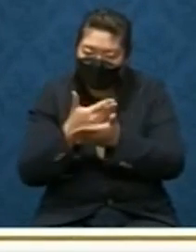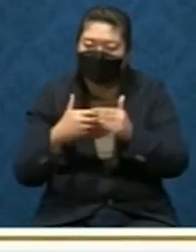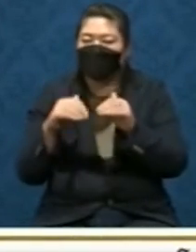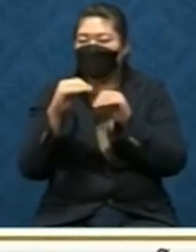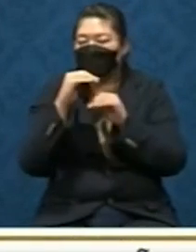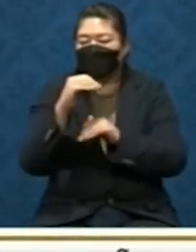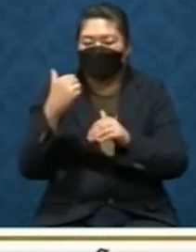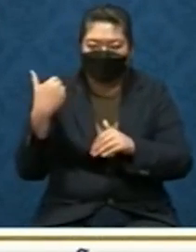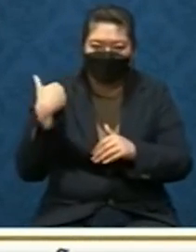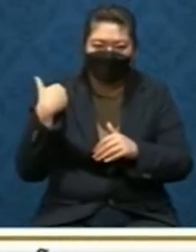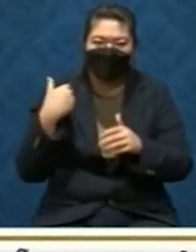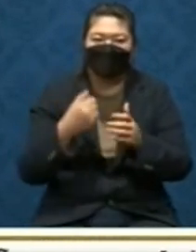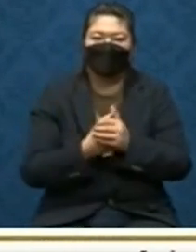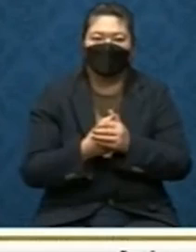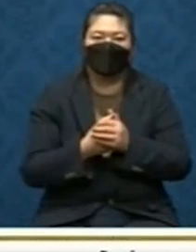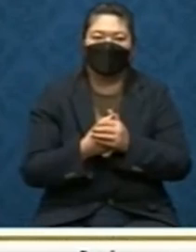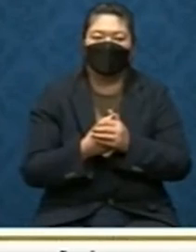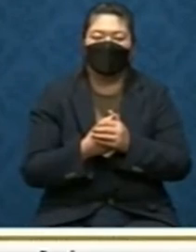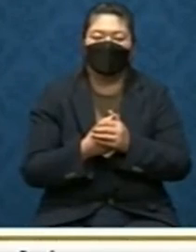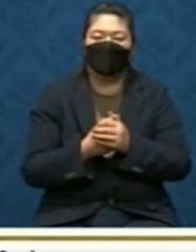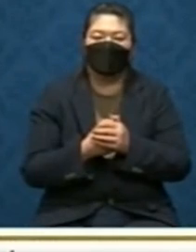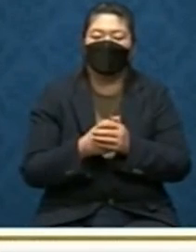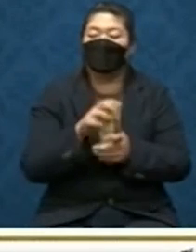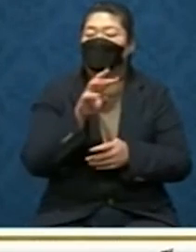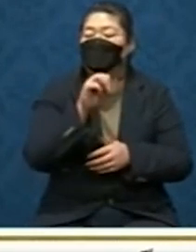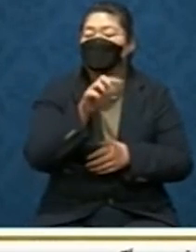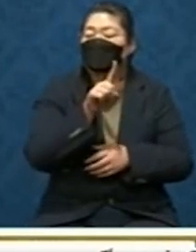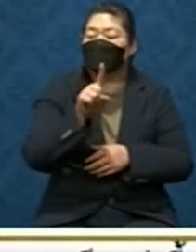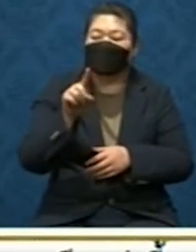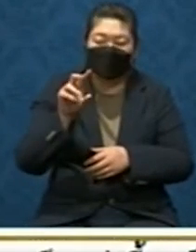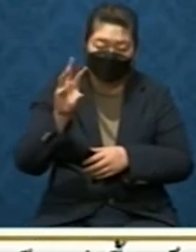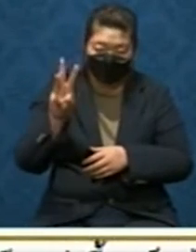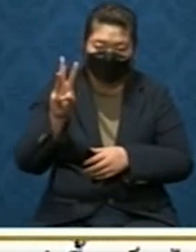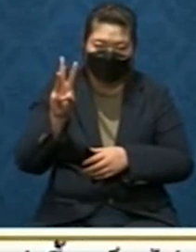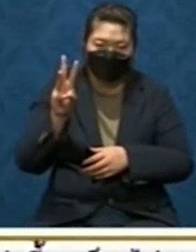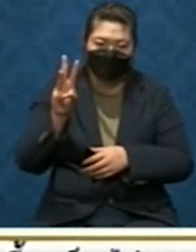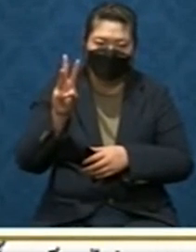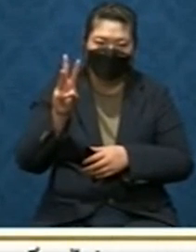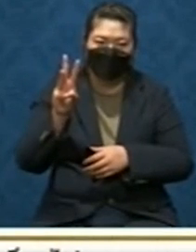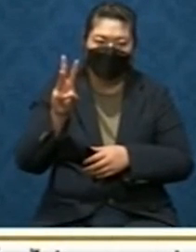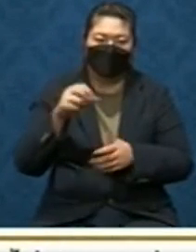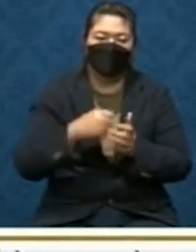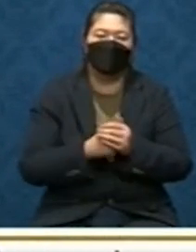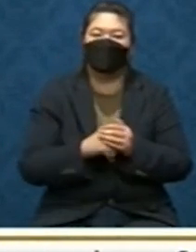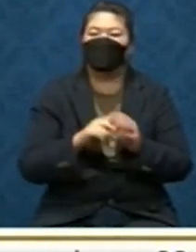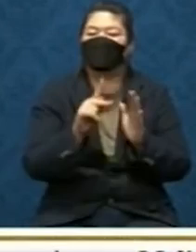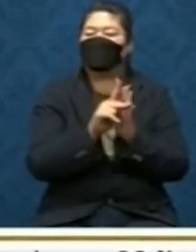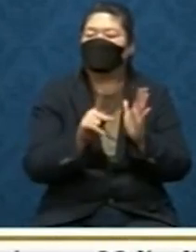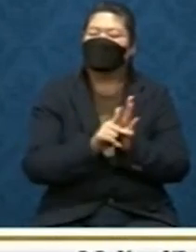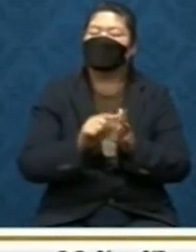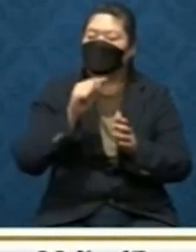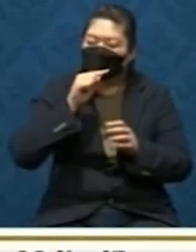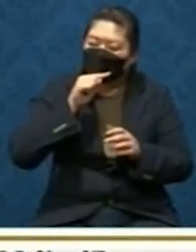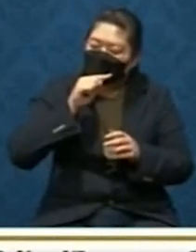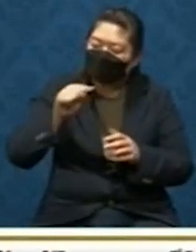การตั้งโพลกับกระบวนจุดเด่นไม่ได้เกี่ยวข้องมาตรา 116ที่ครอบจักรวาลใครก็โยโย่ปกปั่นไป